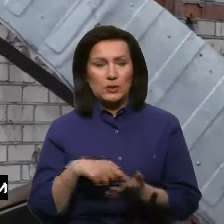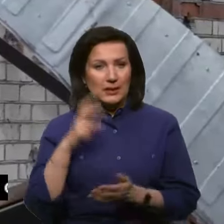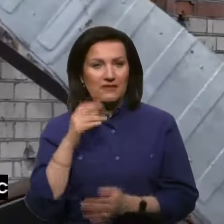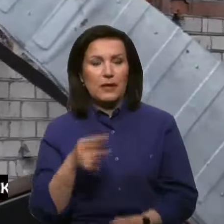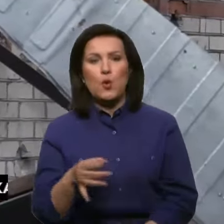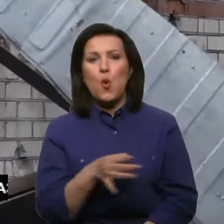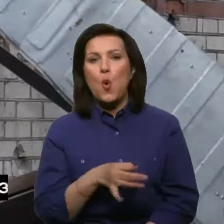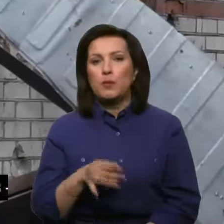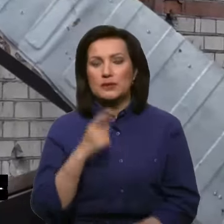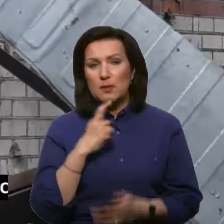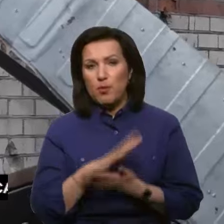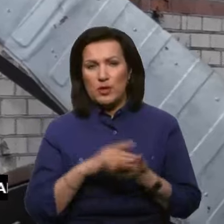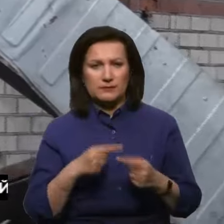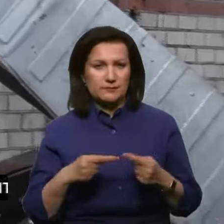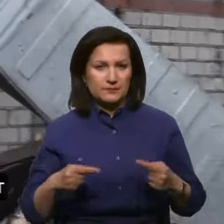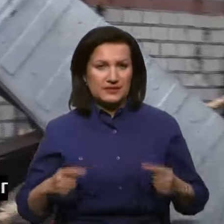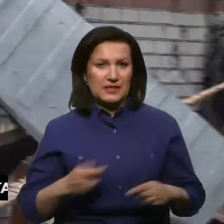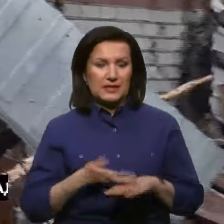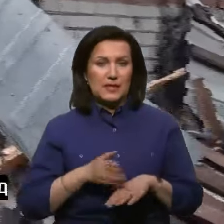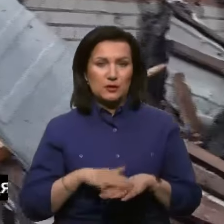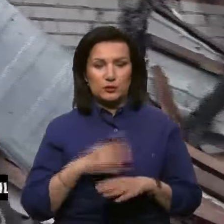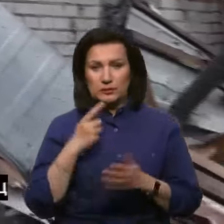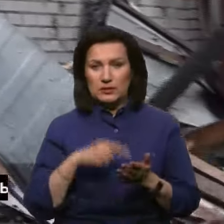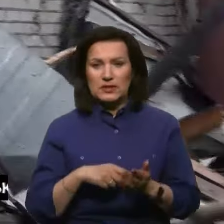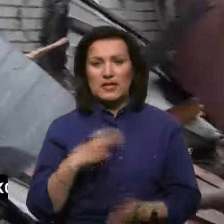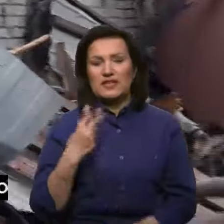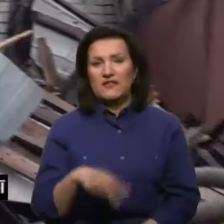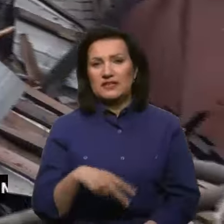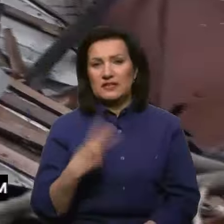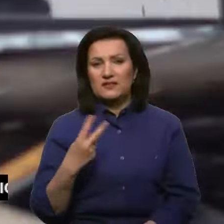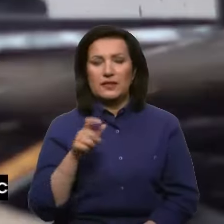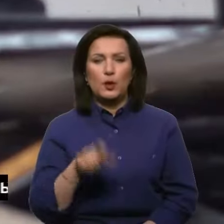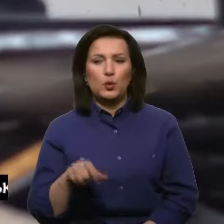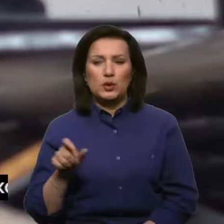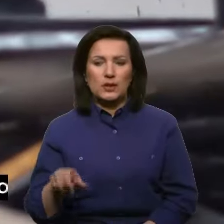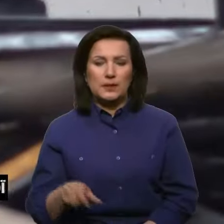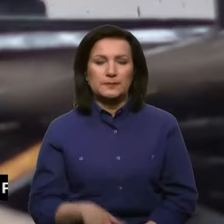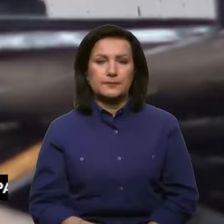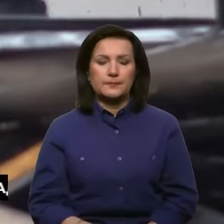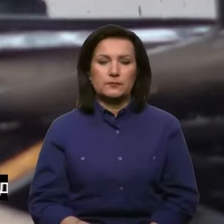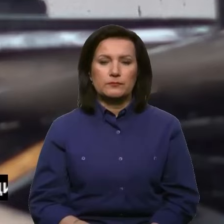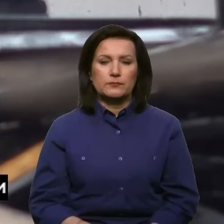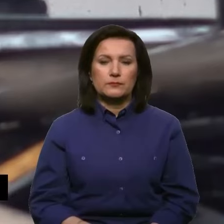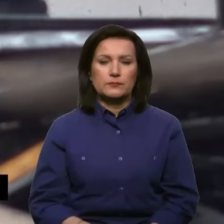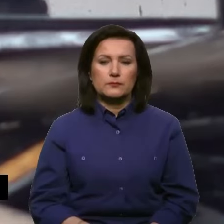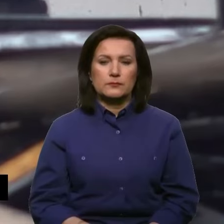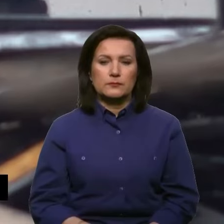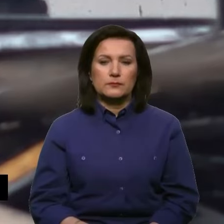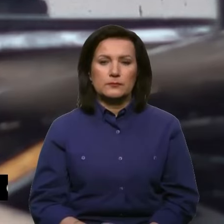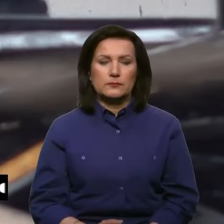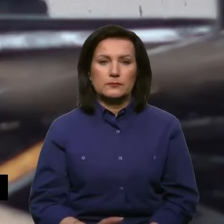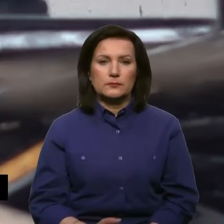та області. Поранення різного ступеню тяжкості дістали 22 людини. Нікіта Галка, Сергій